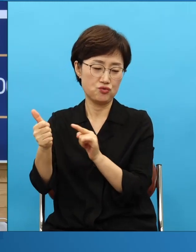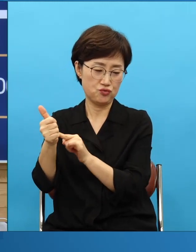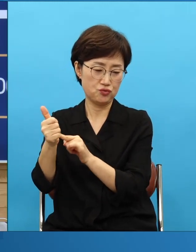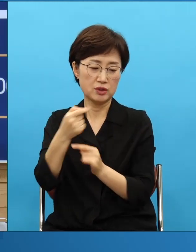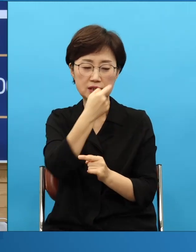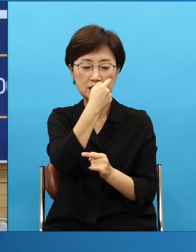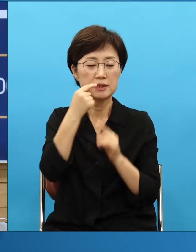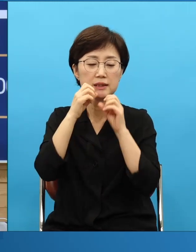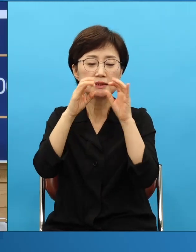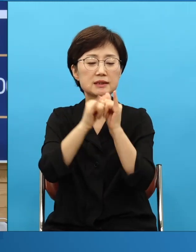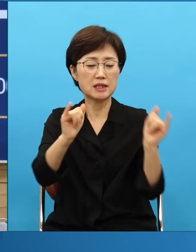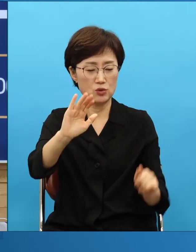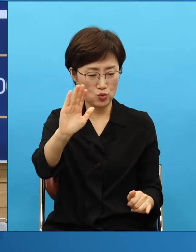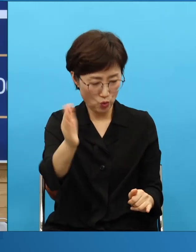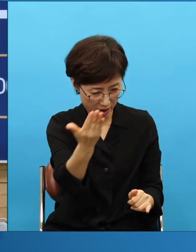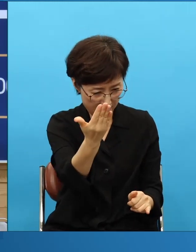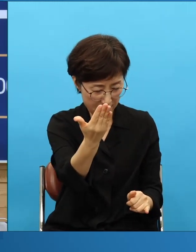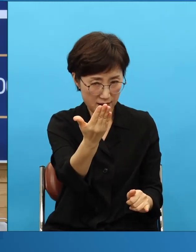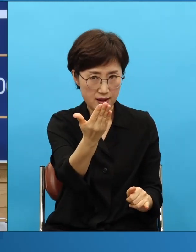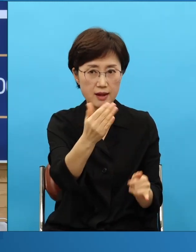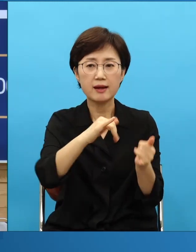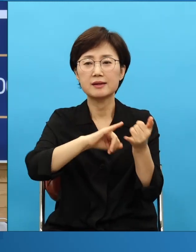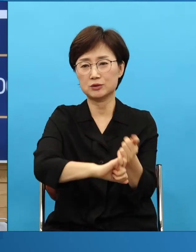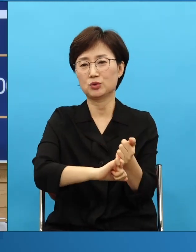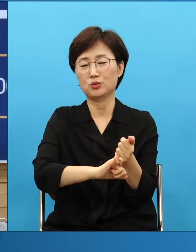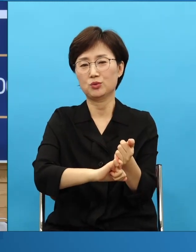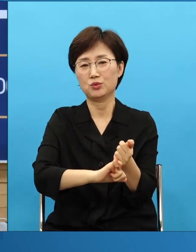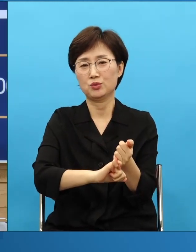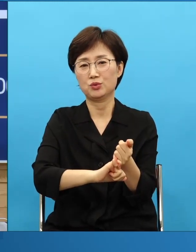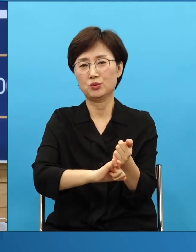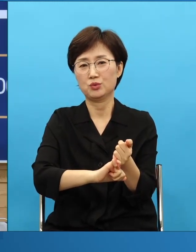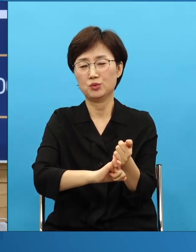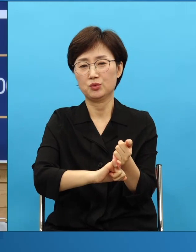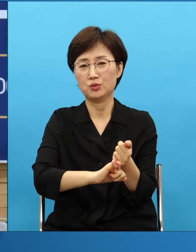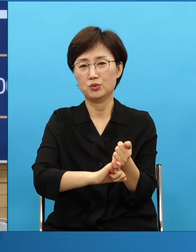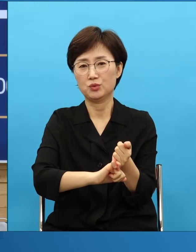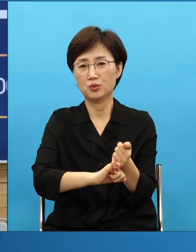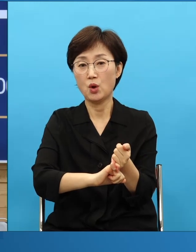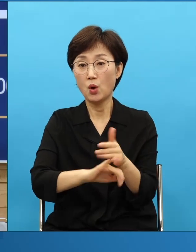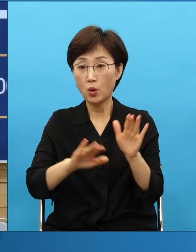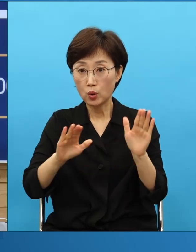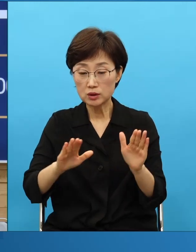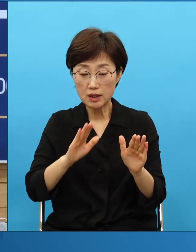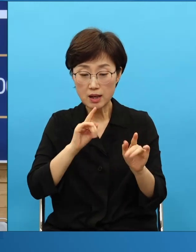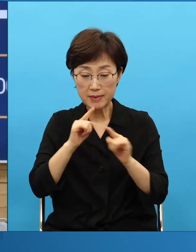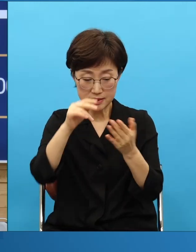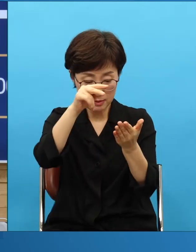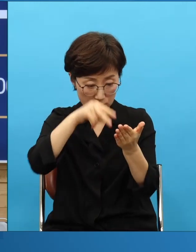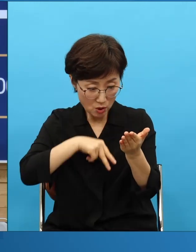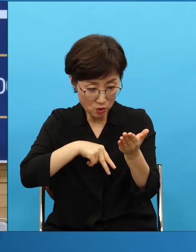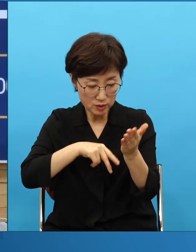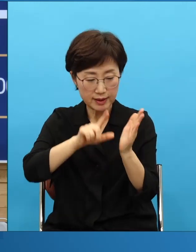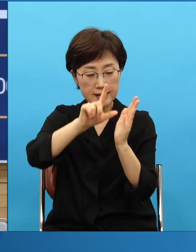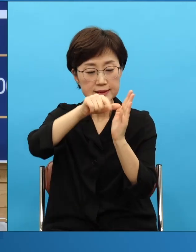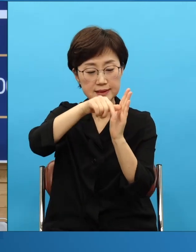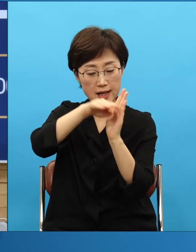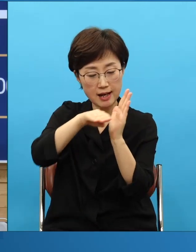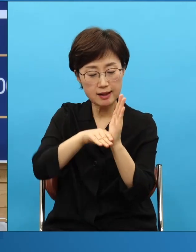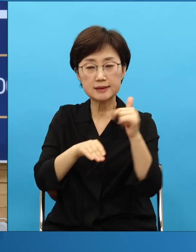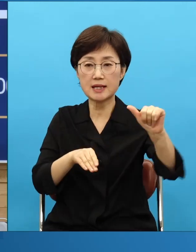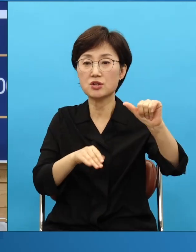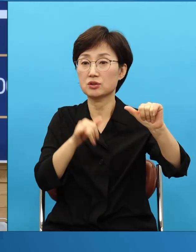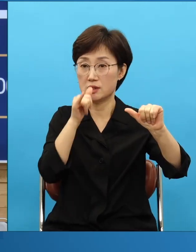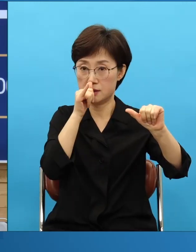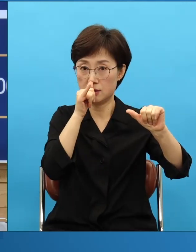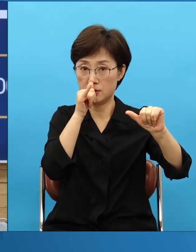Judea and Samaria to the ends of the earth." 여기에 시간표 5개가 나옵니다. And here we see the 5 time schedules.